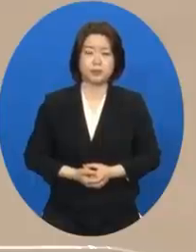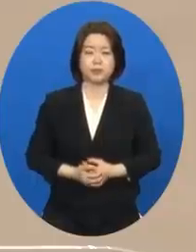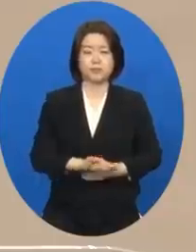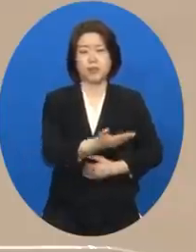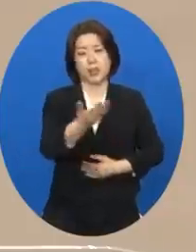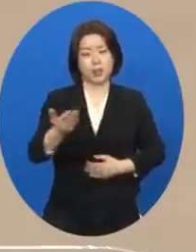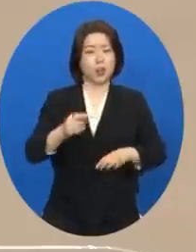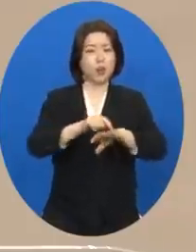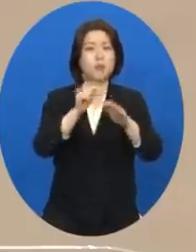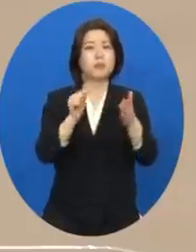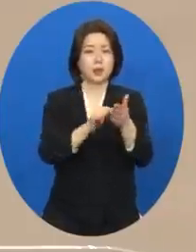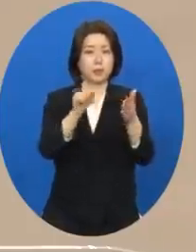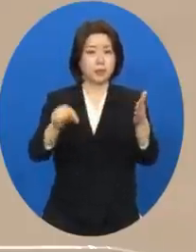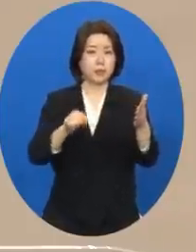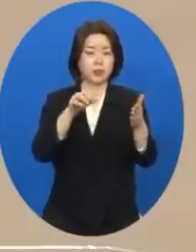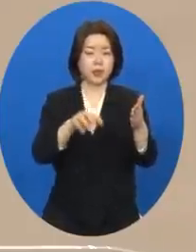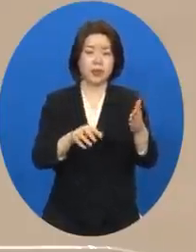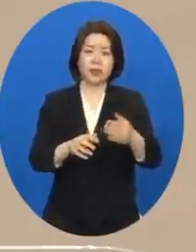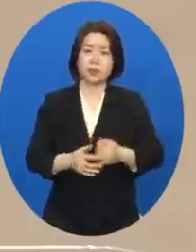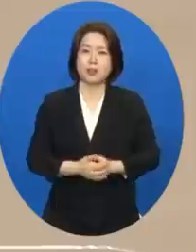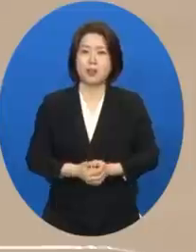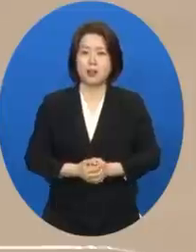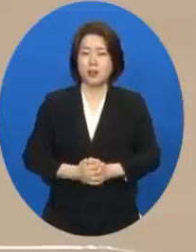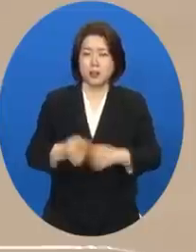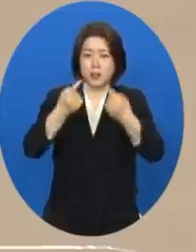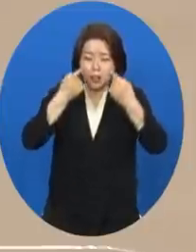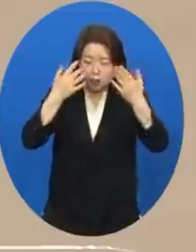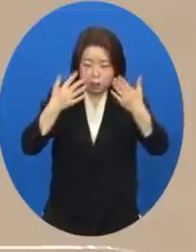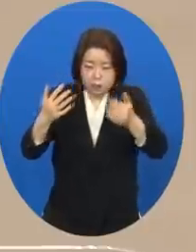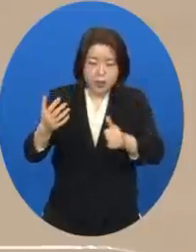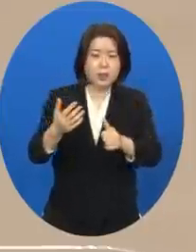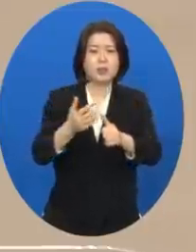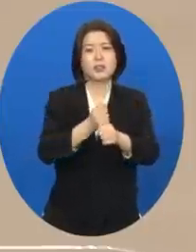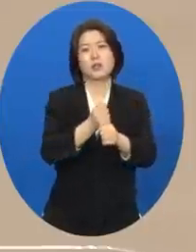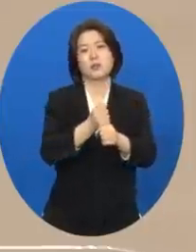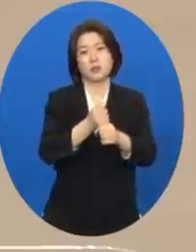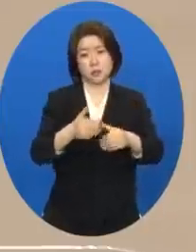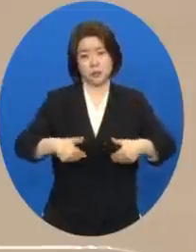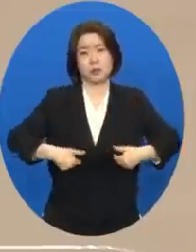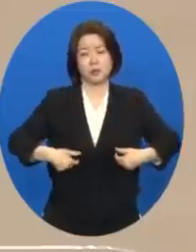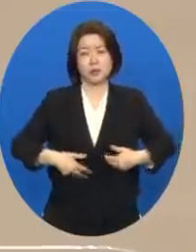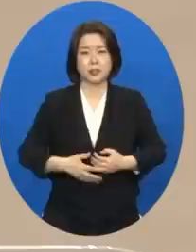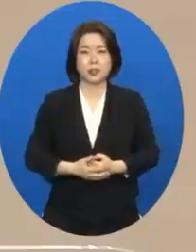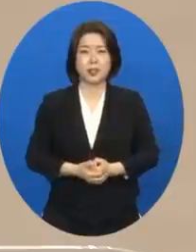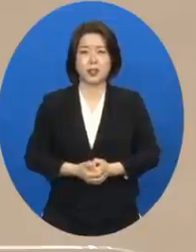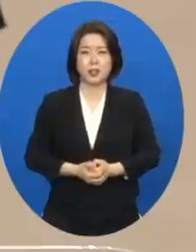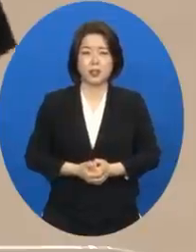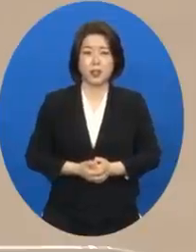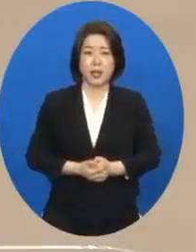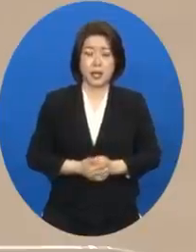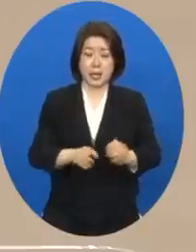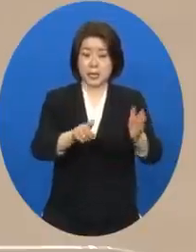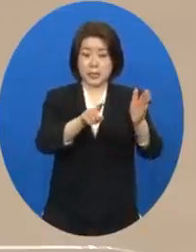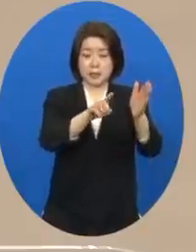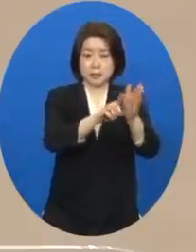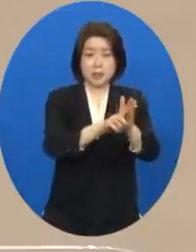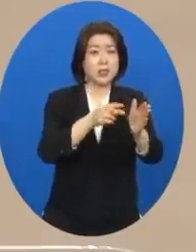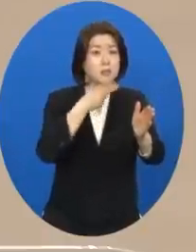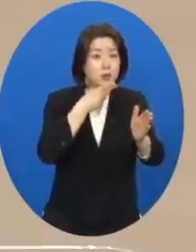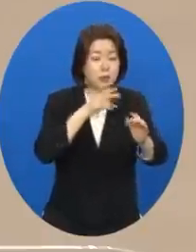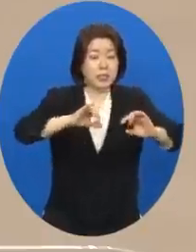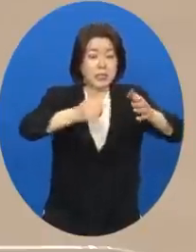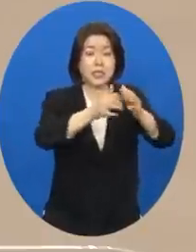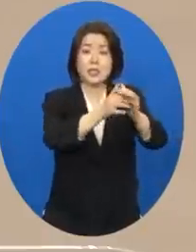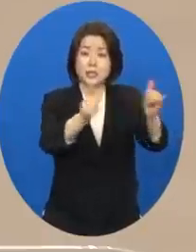여러분의 마음에 투명하게 붙잡으려 야 되요 믿지 않는 세상 사람에게